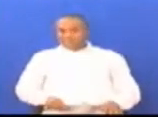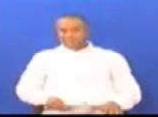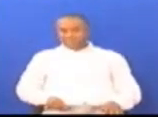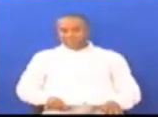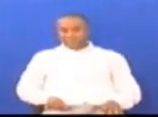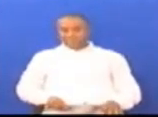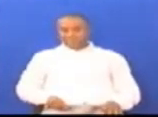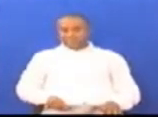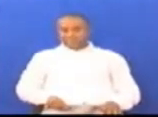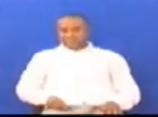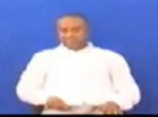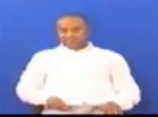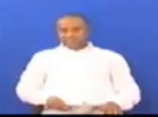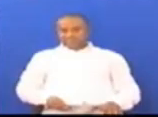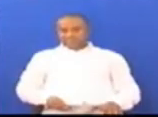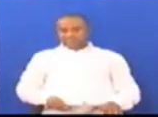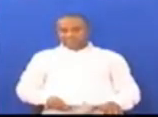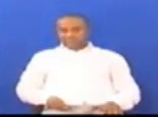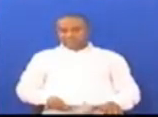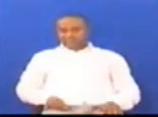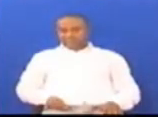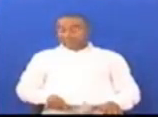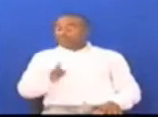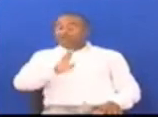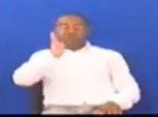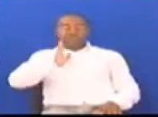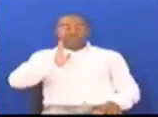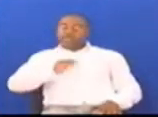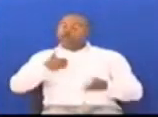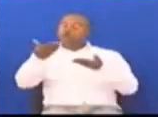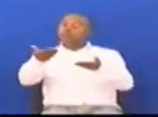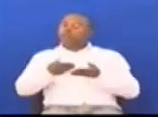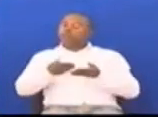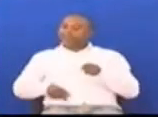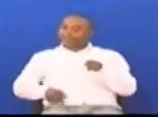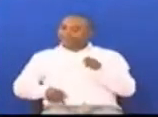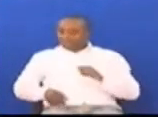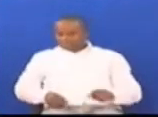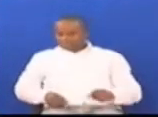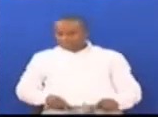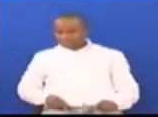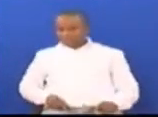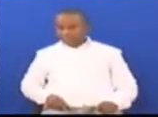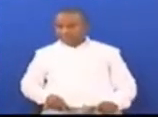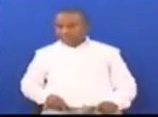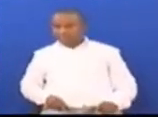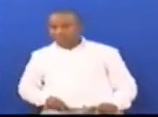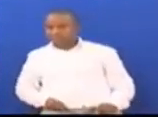Wapokelewe Mheshimiwa Spika.